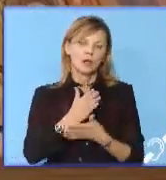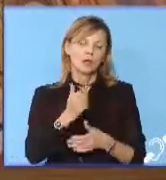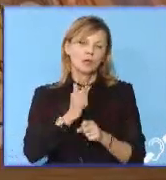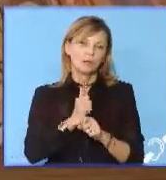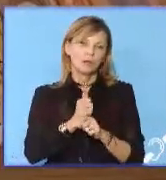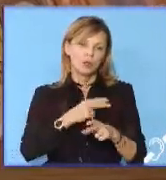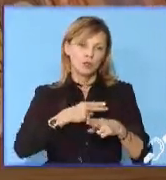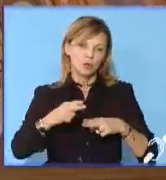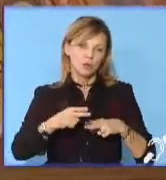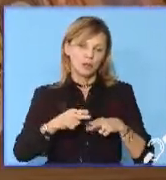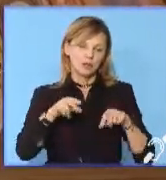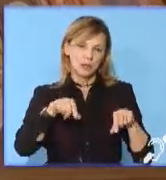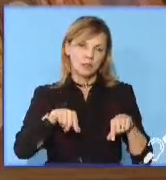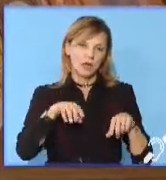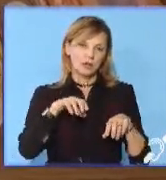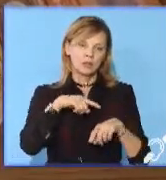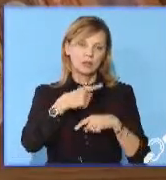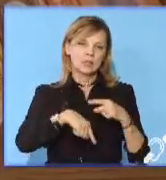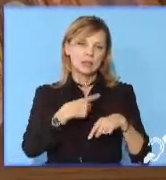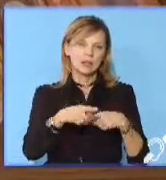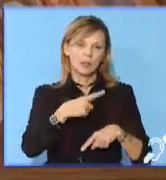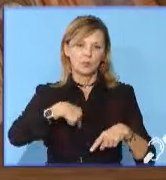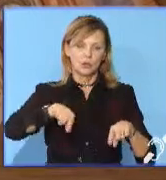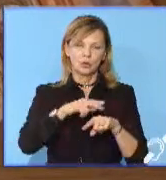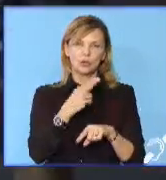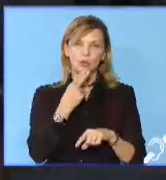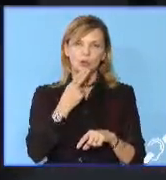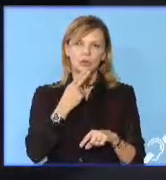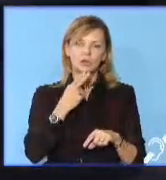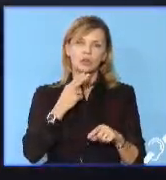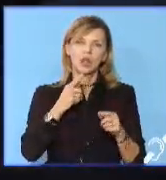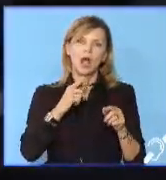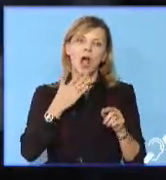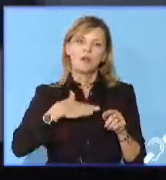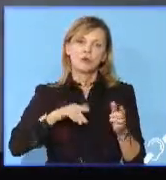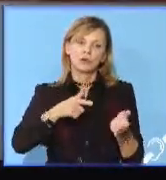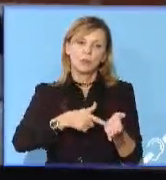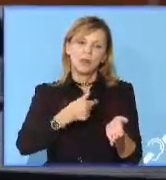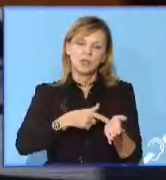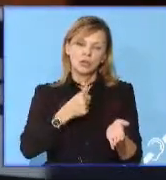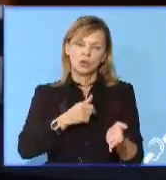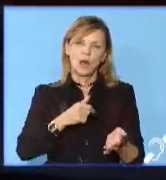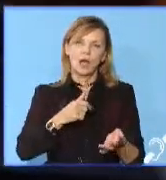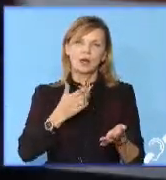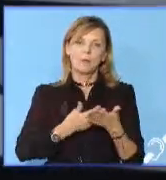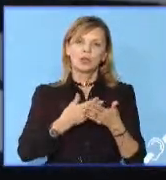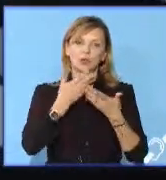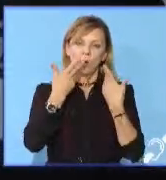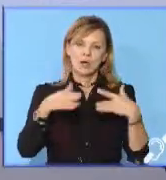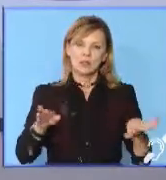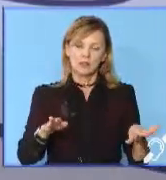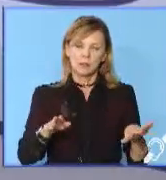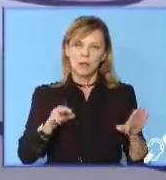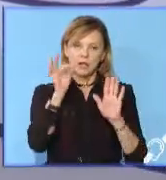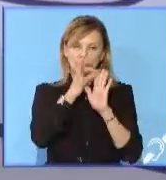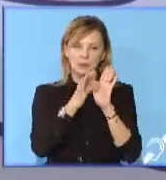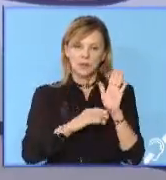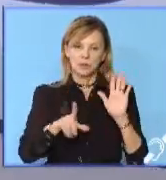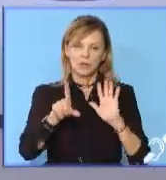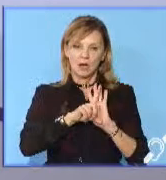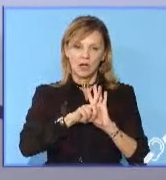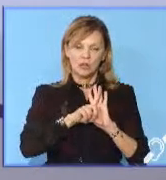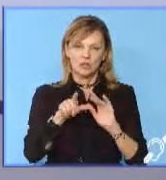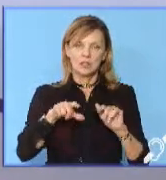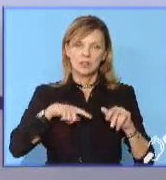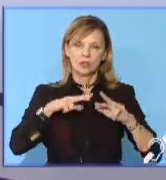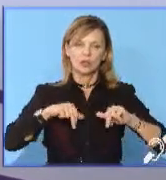face curățenie în propriul sistem. Polițistul și-a cerut imediat pensionarea cu speranța că va scăpa de rigorile legii. El este cercetat pentru comiterea